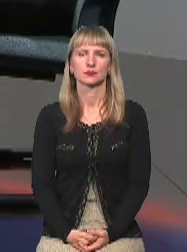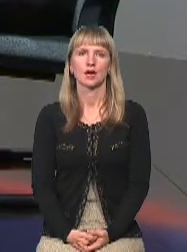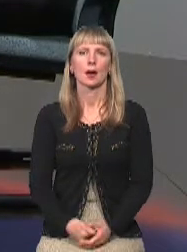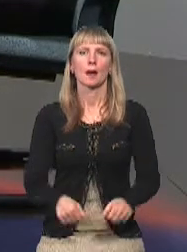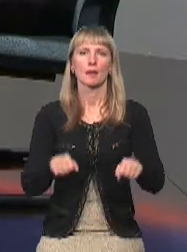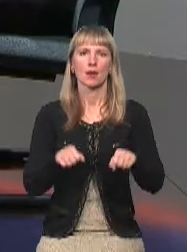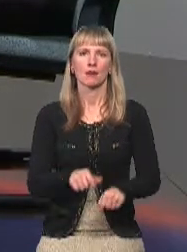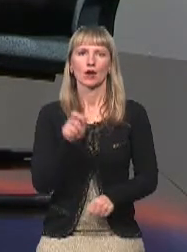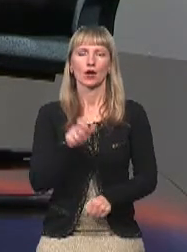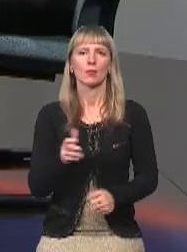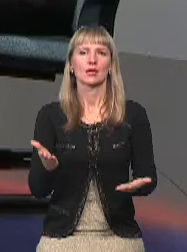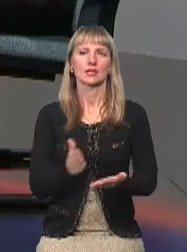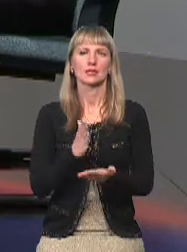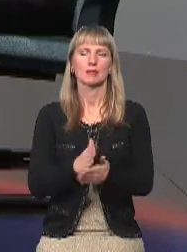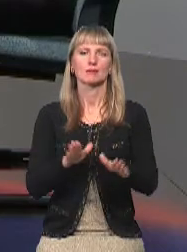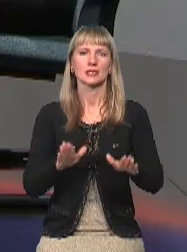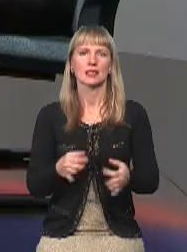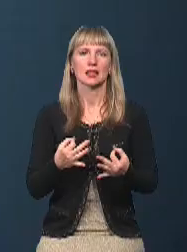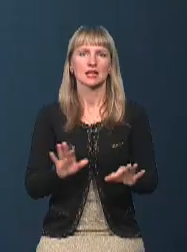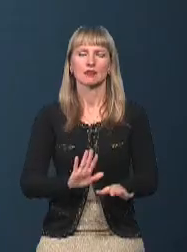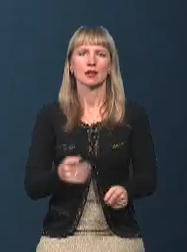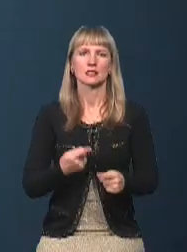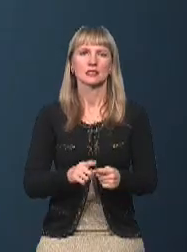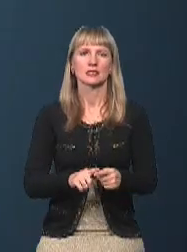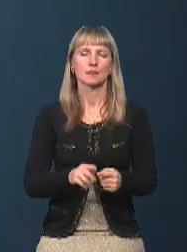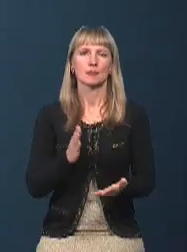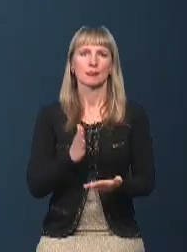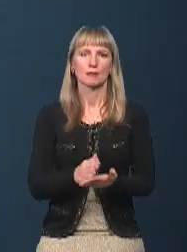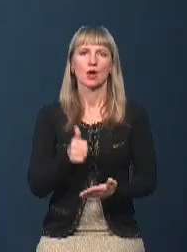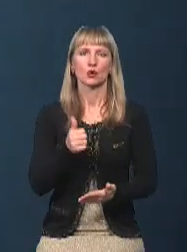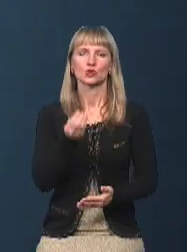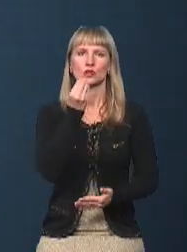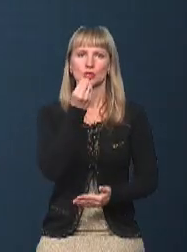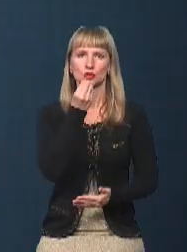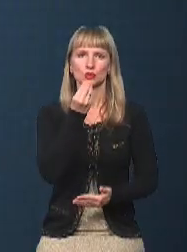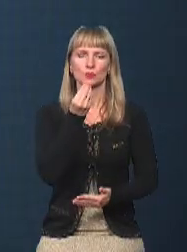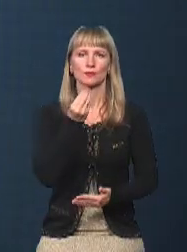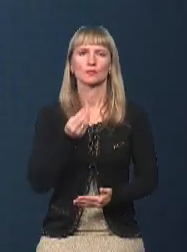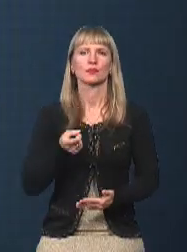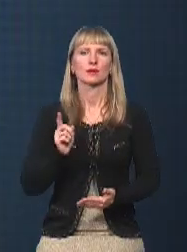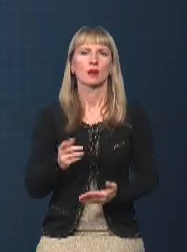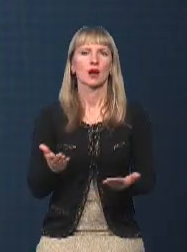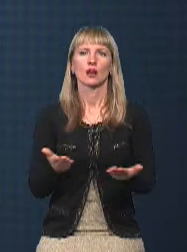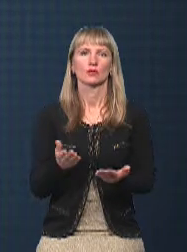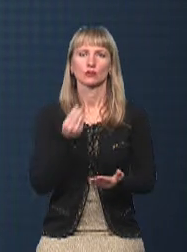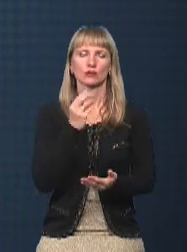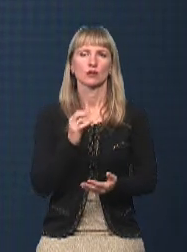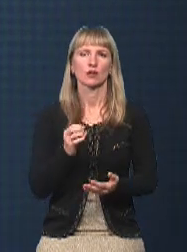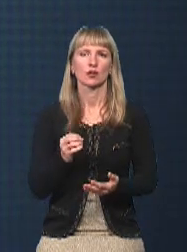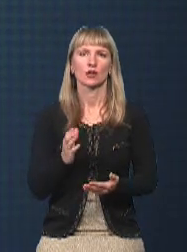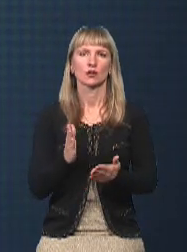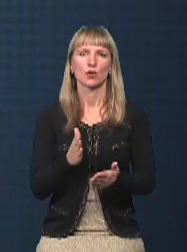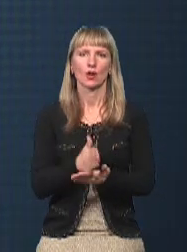Права громадян, які знаходяться в місцях несвободи, це мати хорошу їжу, ну, насправді, хоча б якусь їжу, а не лише